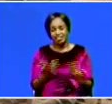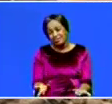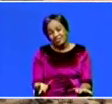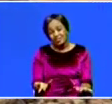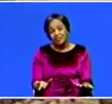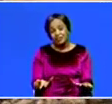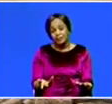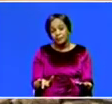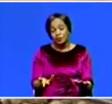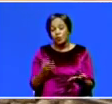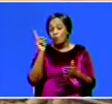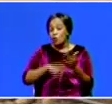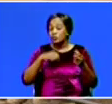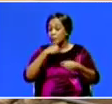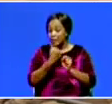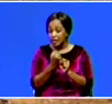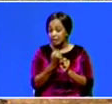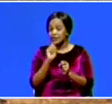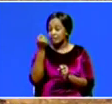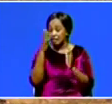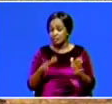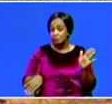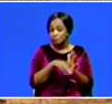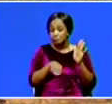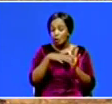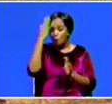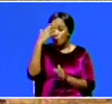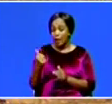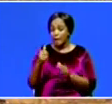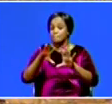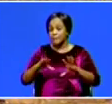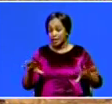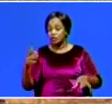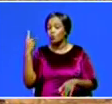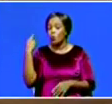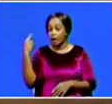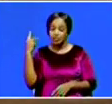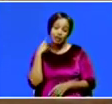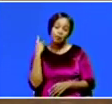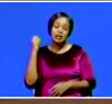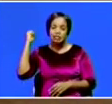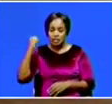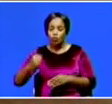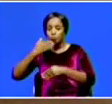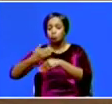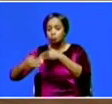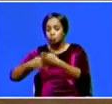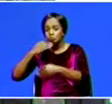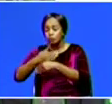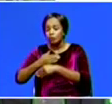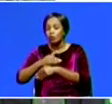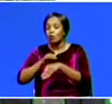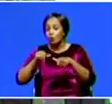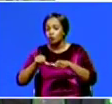wafurushwe ikiwa ni mradi wa ujenzi wa soko la kisasa la Kariobangi ambalo halijakamilika kwa 100%. Kwani